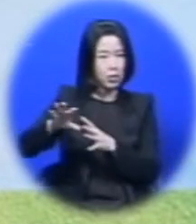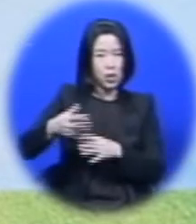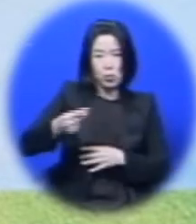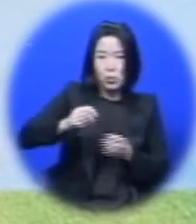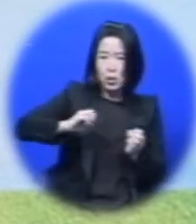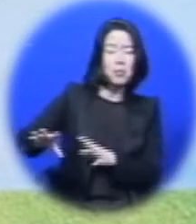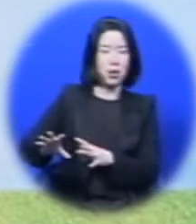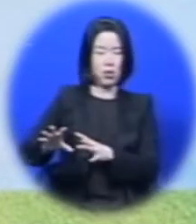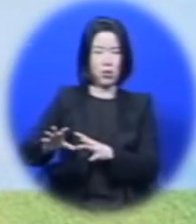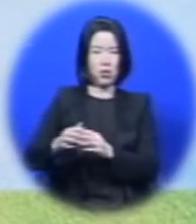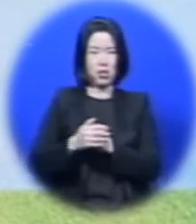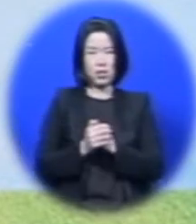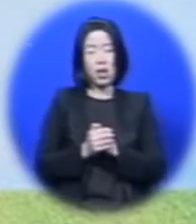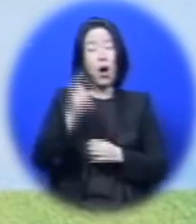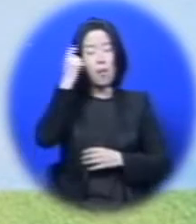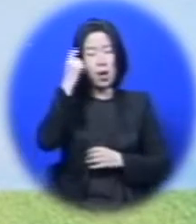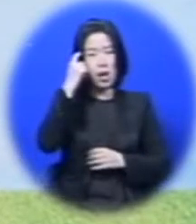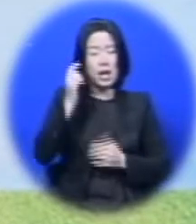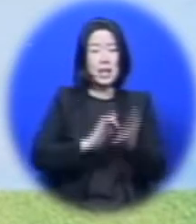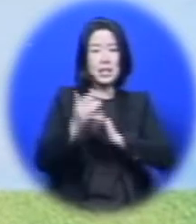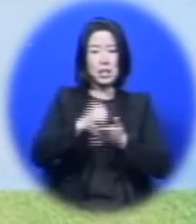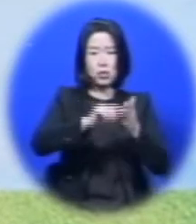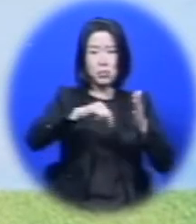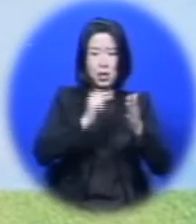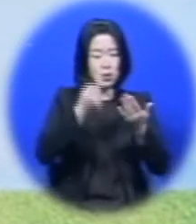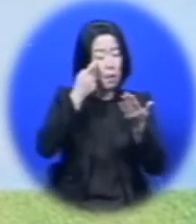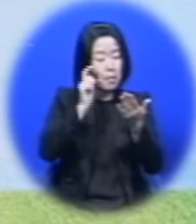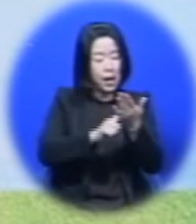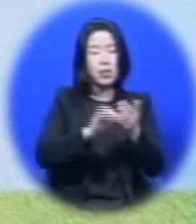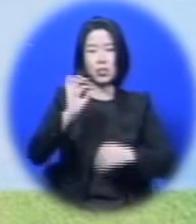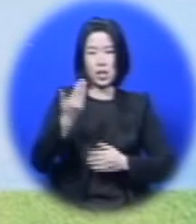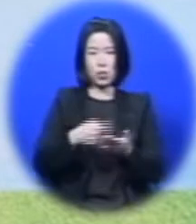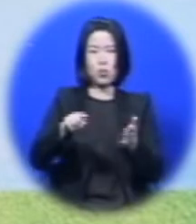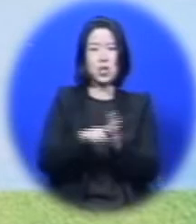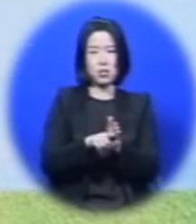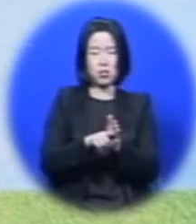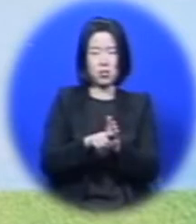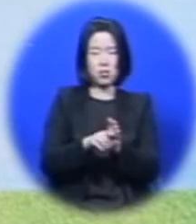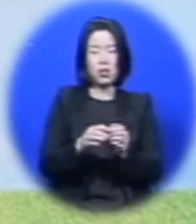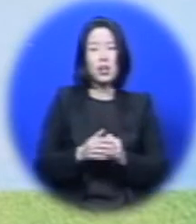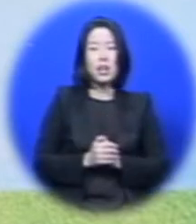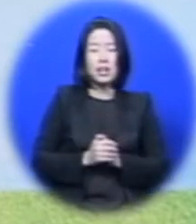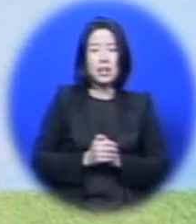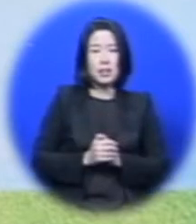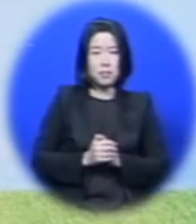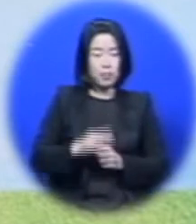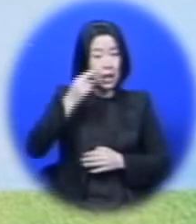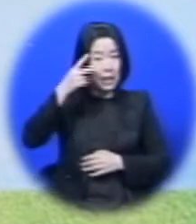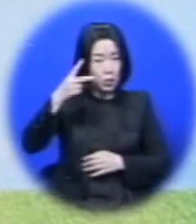것. 왜? 예수님 안에서 발견되기 위해서. 이 사도